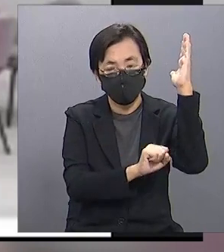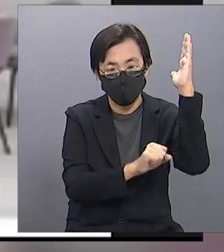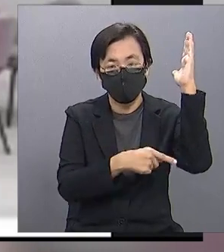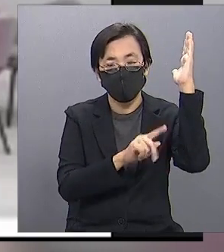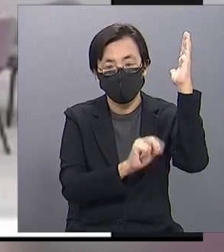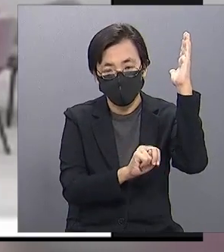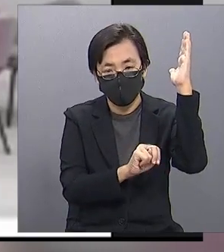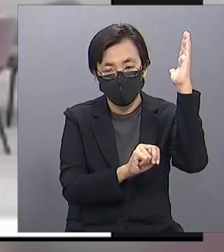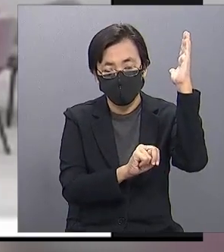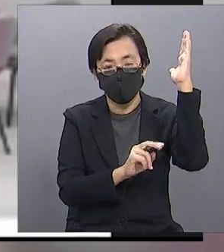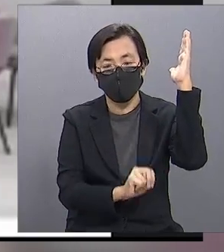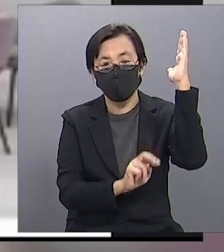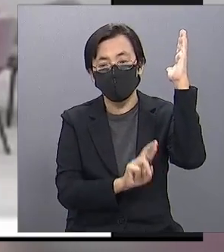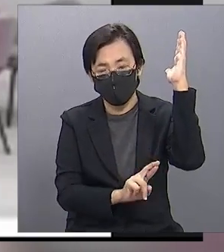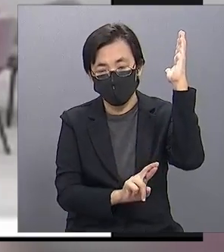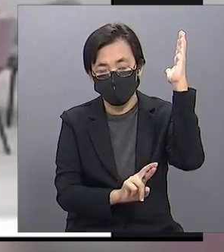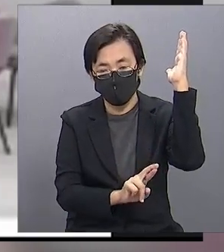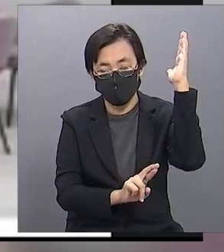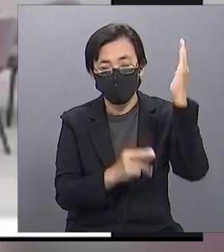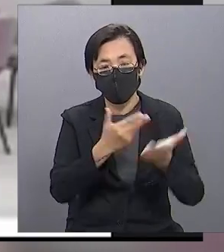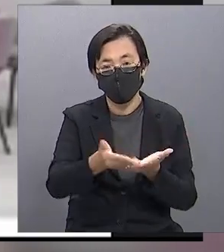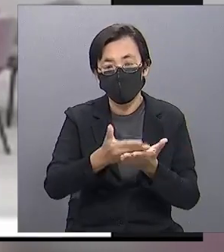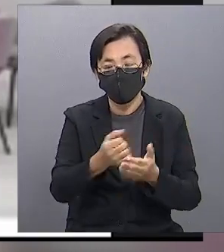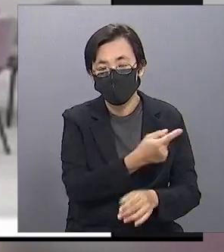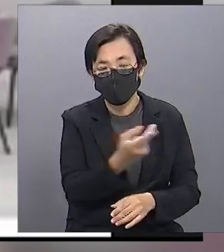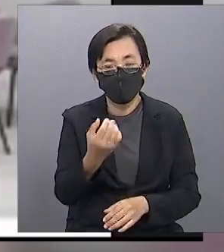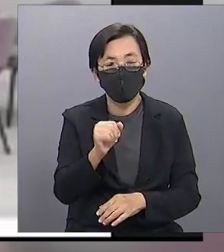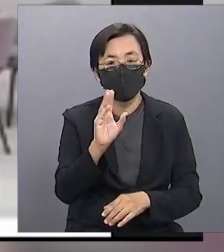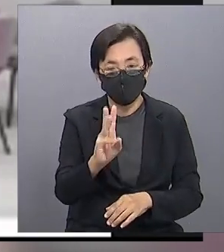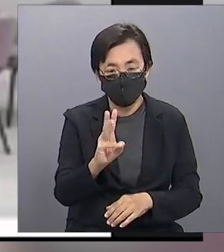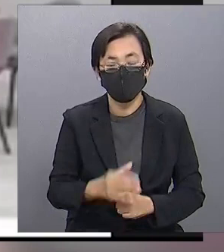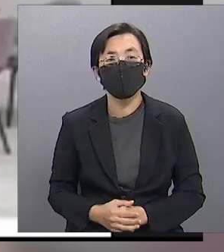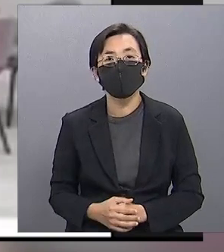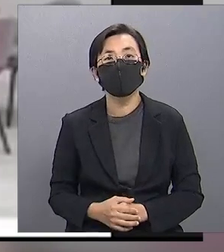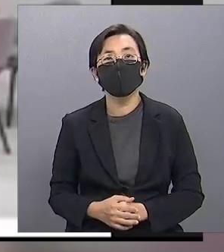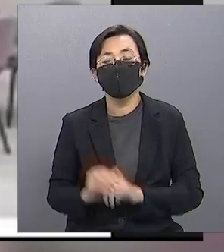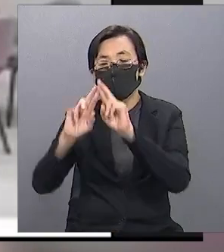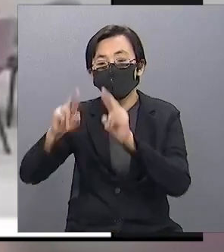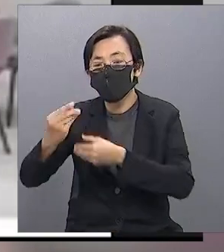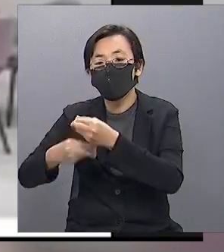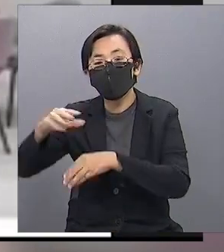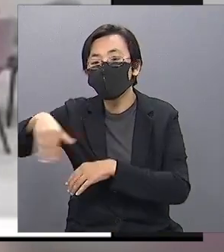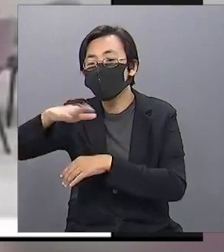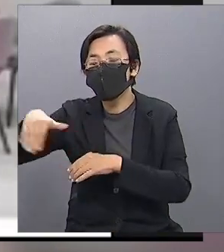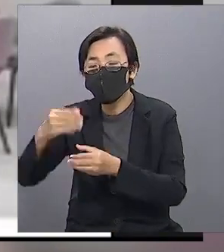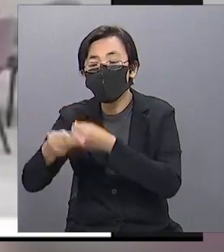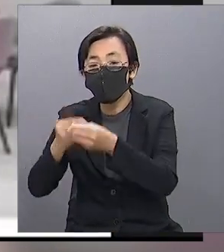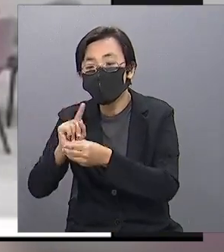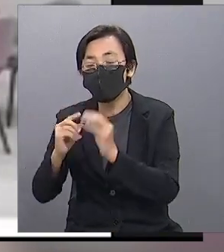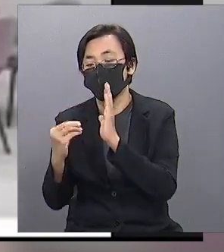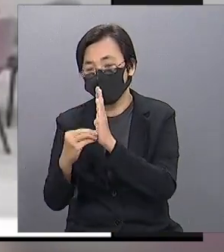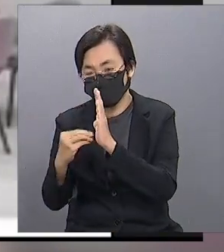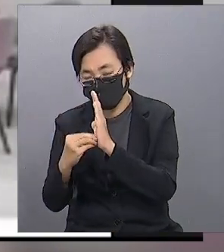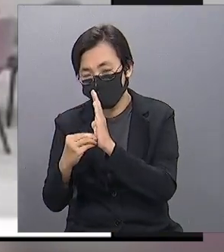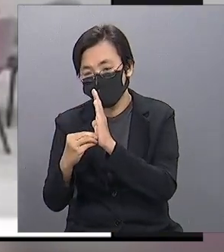ราธิวาสนะคะจำนวน16ตัวอย่างด้วยกันแล้วก็ร้านค้าทั่วไปที่มีขายอยู่ในกรุงเทพแล้วก็ปริมณฑ